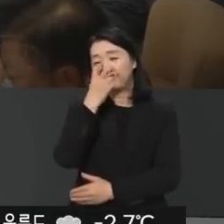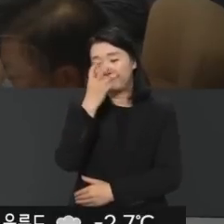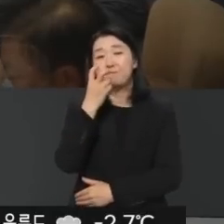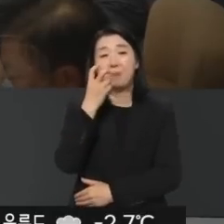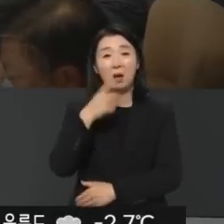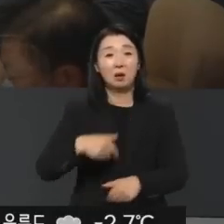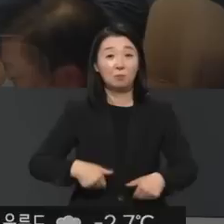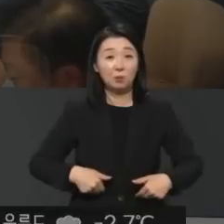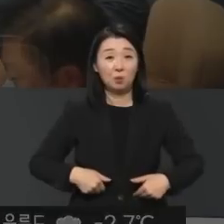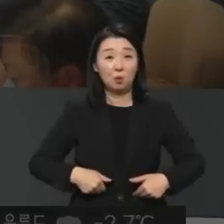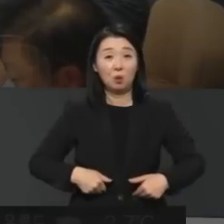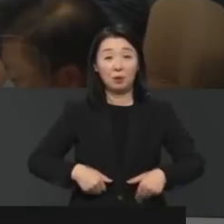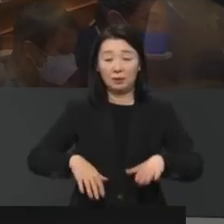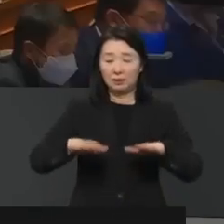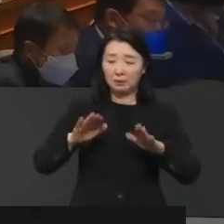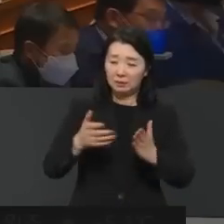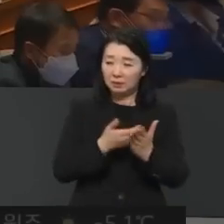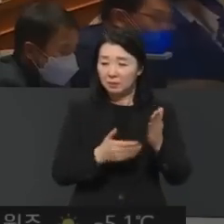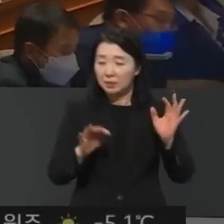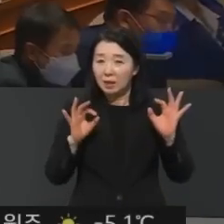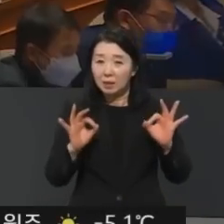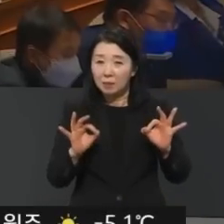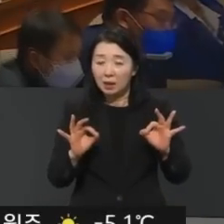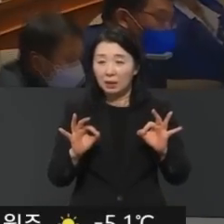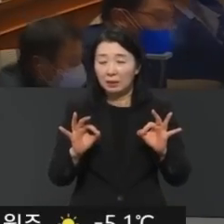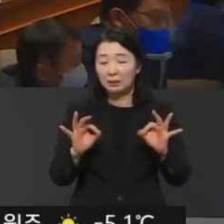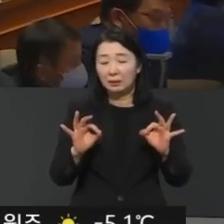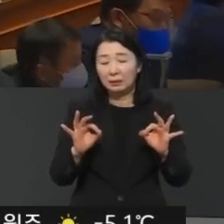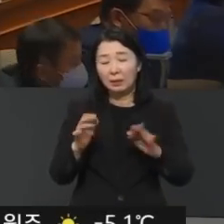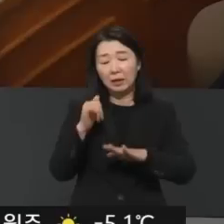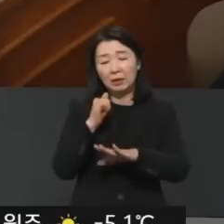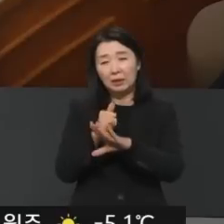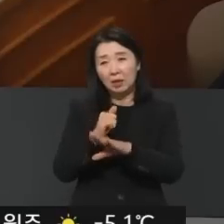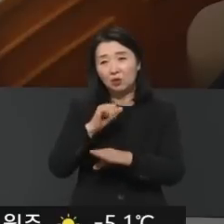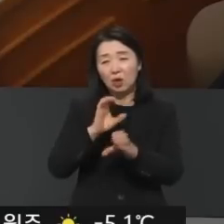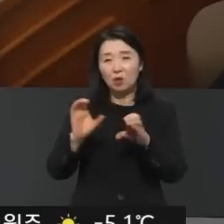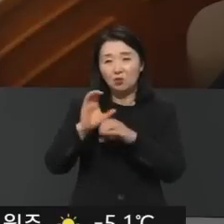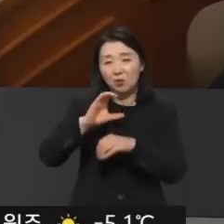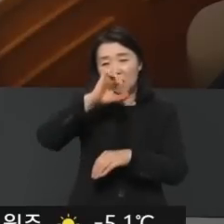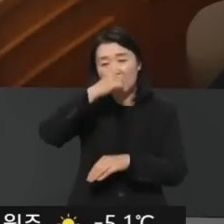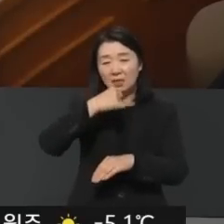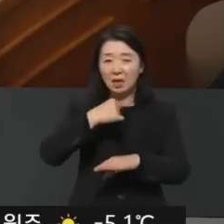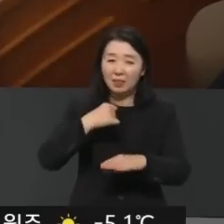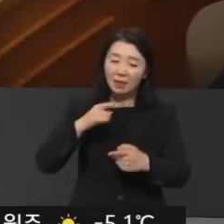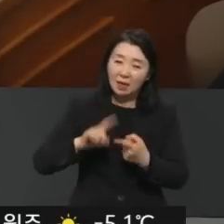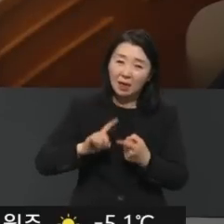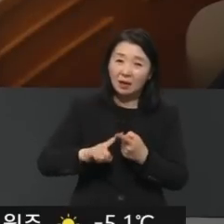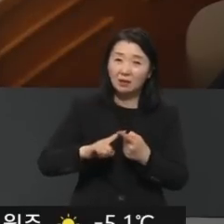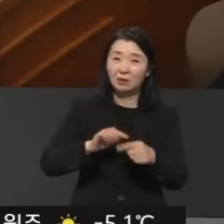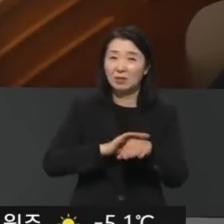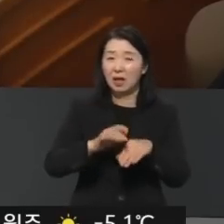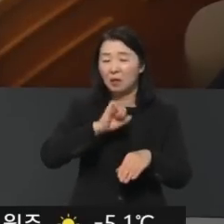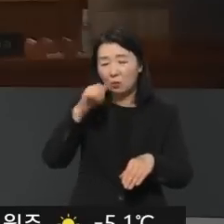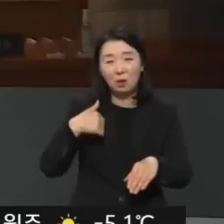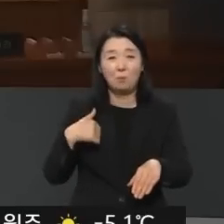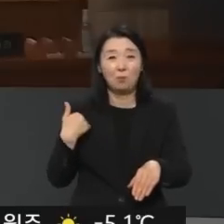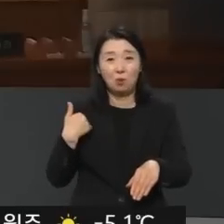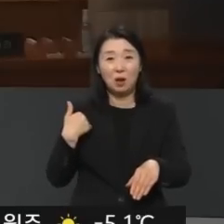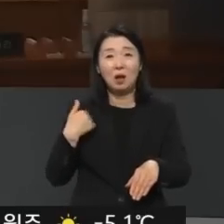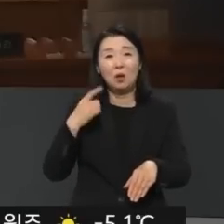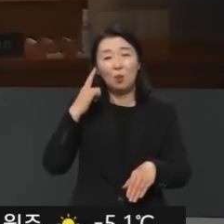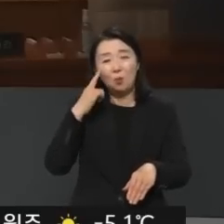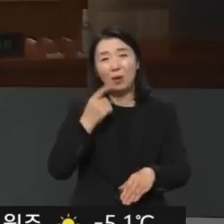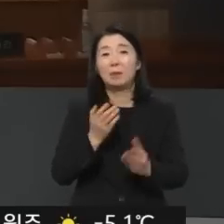받아야 하는데요. 지금의 난맥상이 그때라고 한들 되풀이되지 않으리라는 보장은 없습니다. 말 그대로